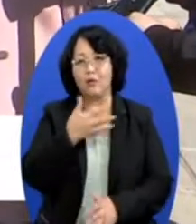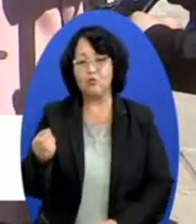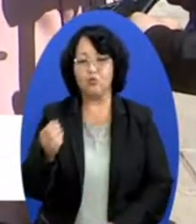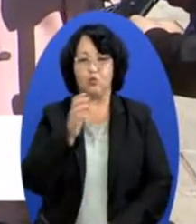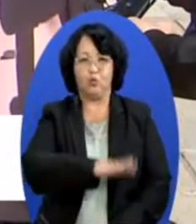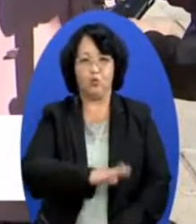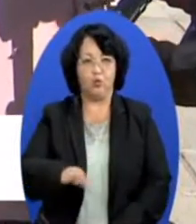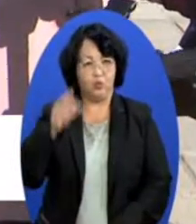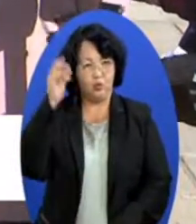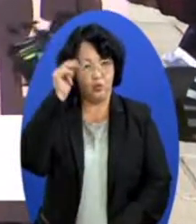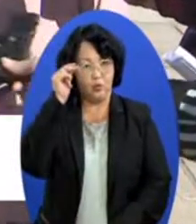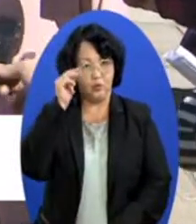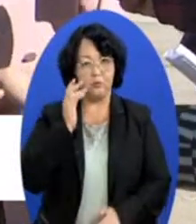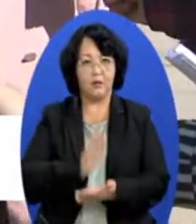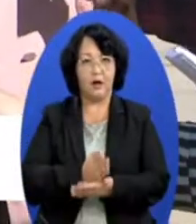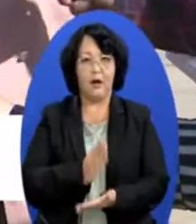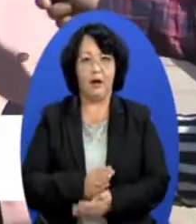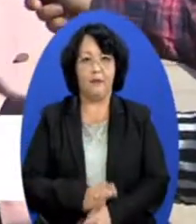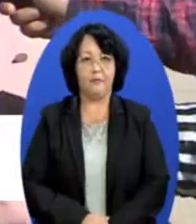2500 хүүхэд.